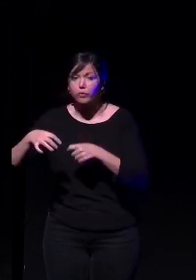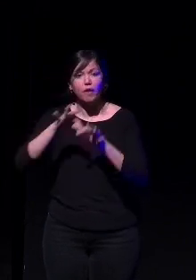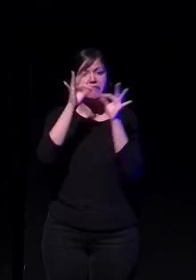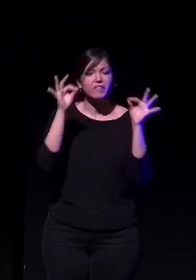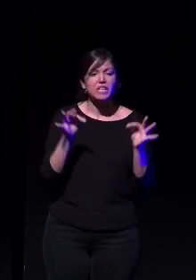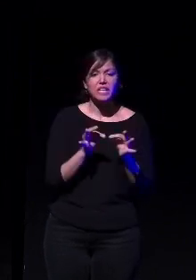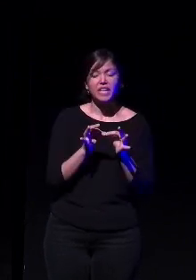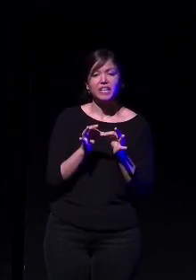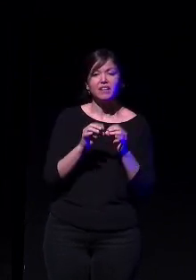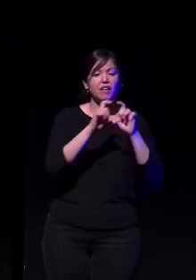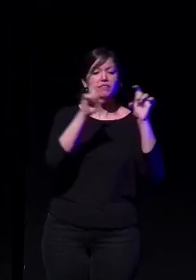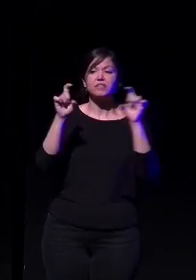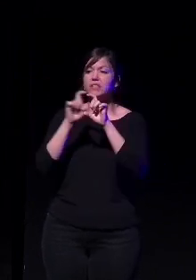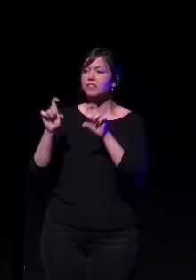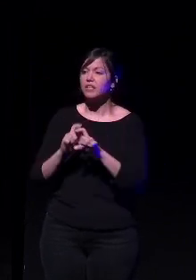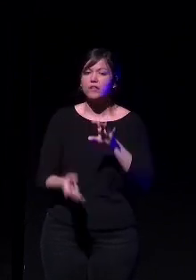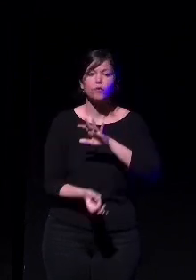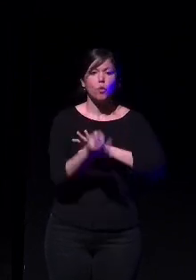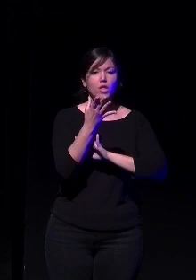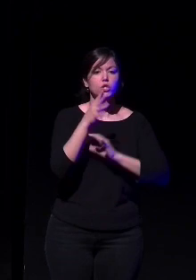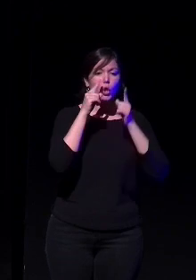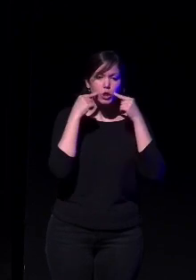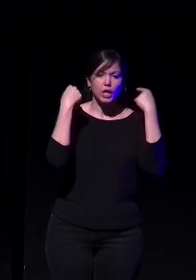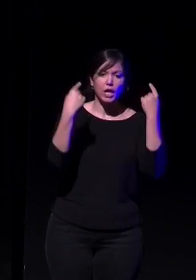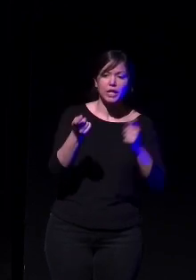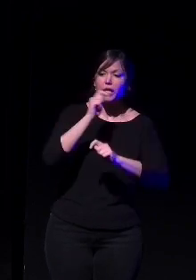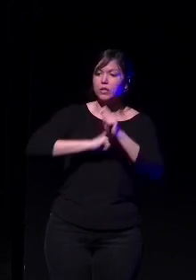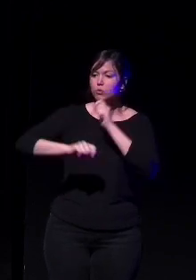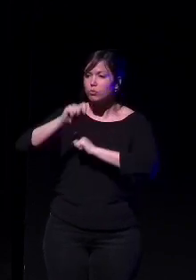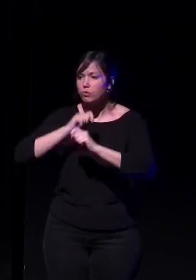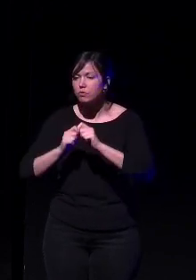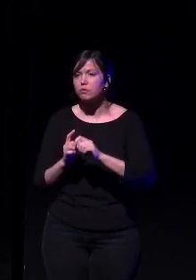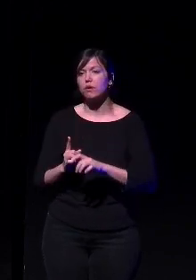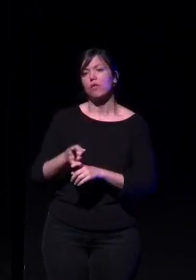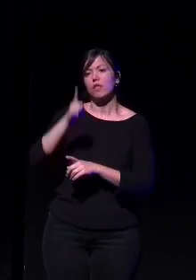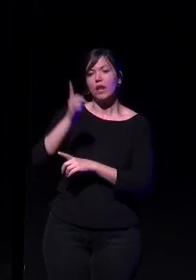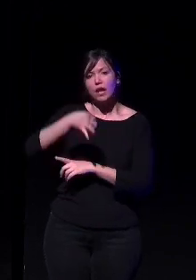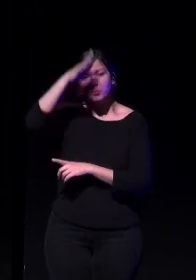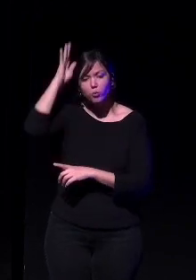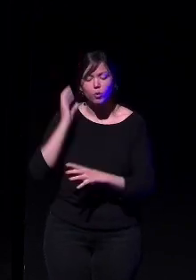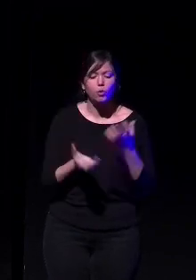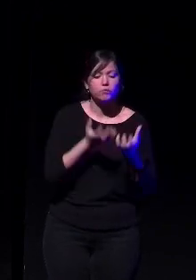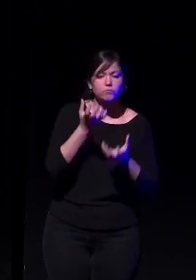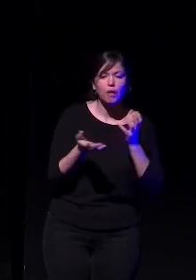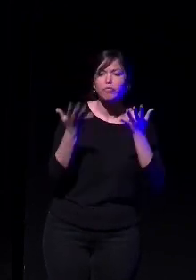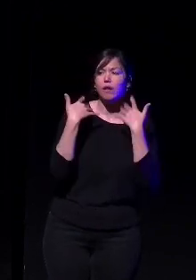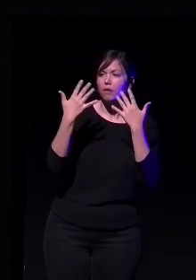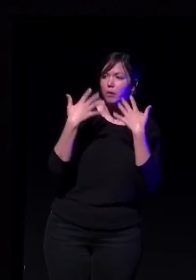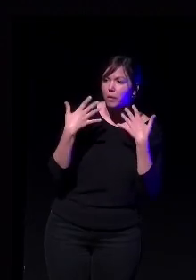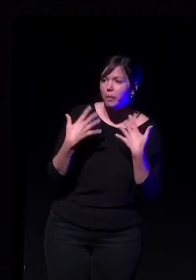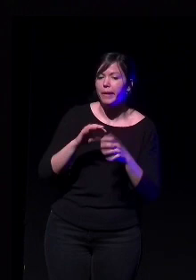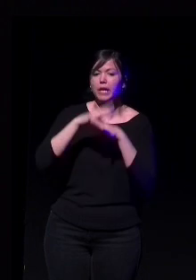Figueres és seu d'entitats com ara la Fundació Gala Dalí, l'Associació d'Hostaleria de l'Alt Empordà, l'Associació de la Cuina del Vent,